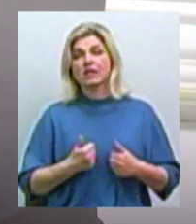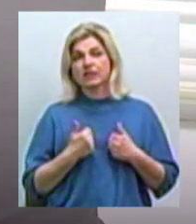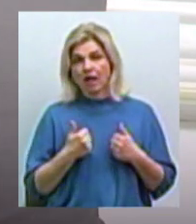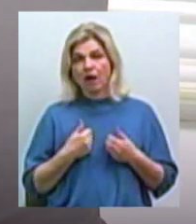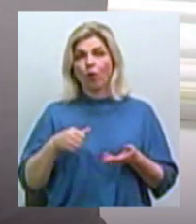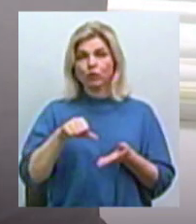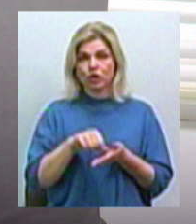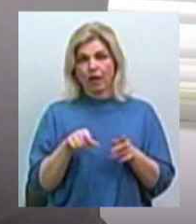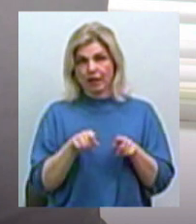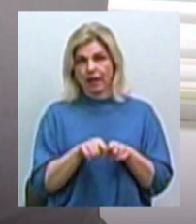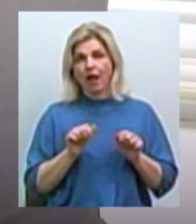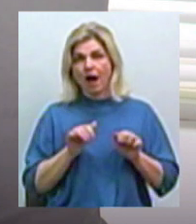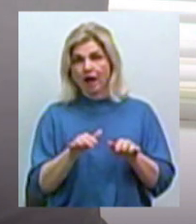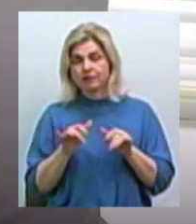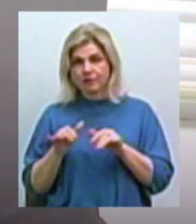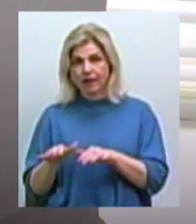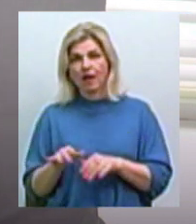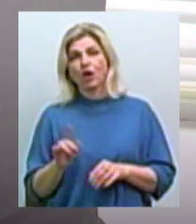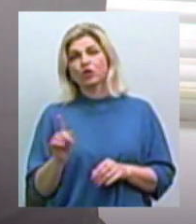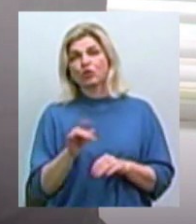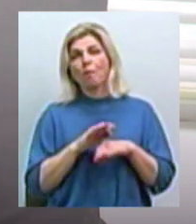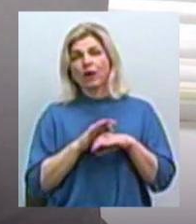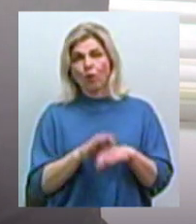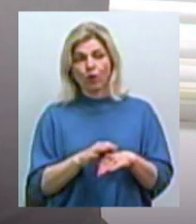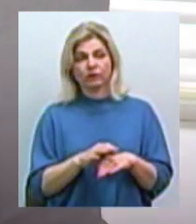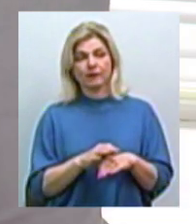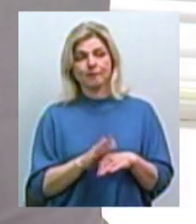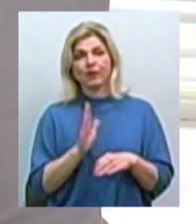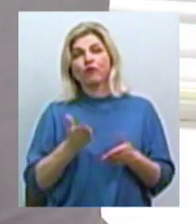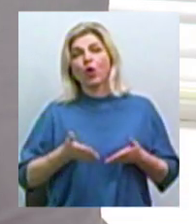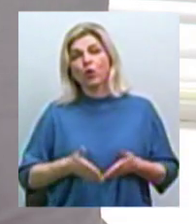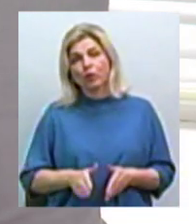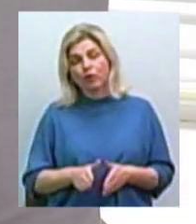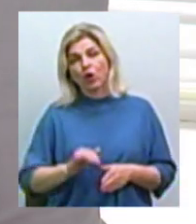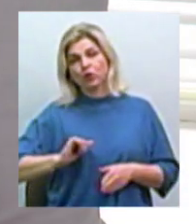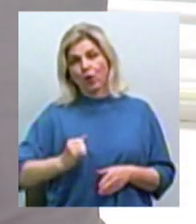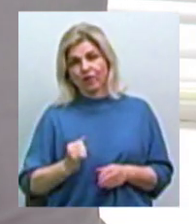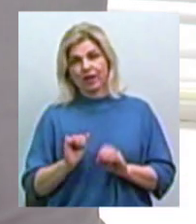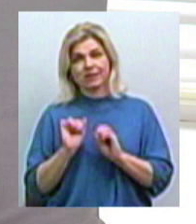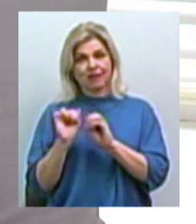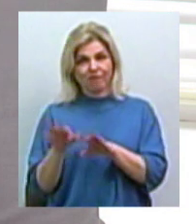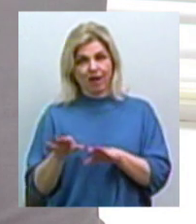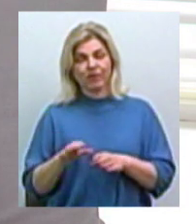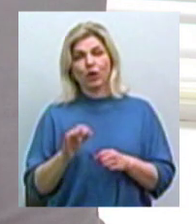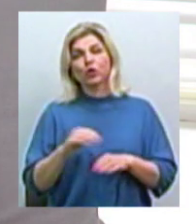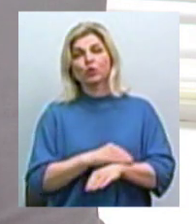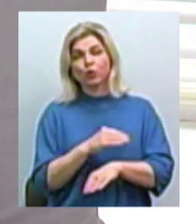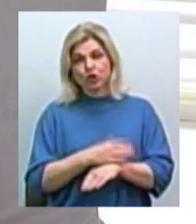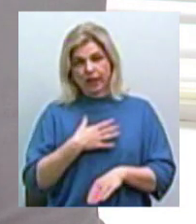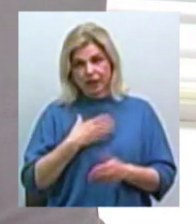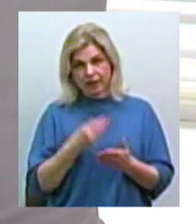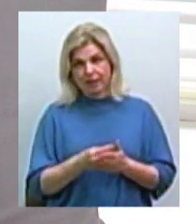акцій, якщо проходять. Також там в пологовий будинок товаришам здавав, дружині здавав